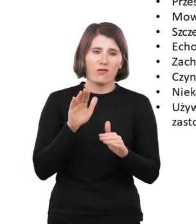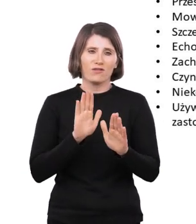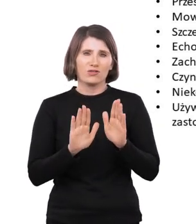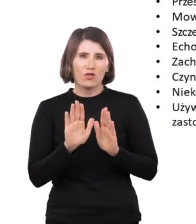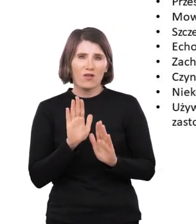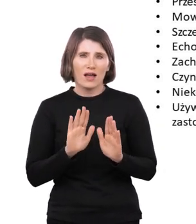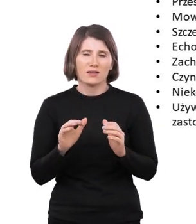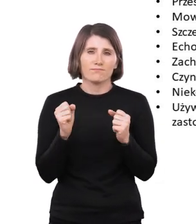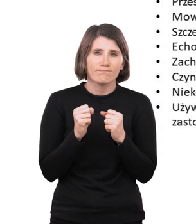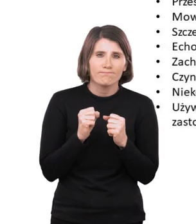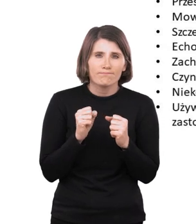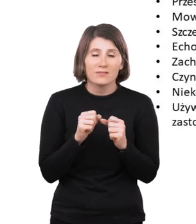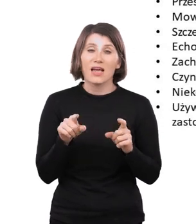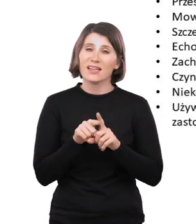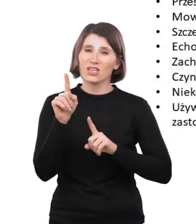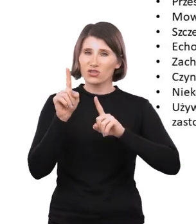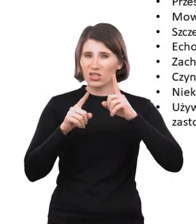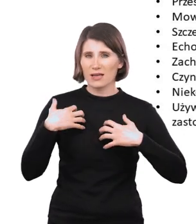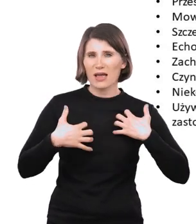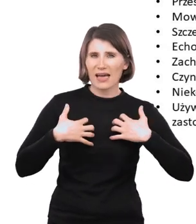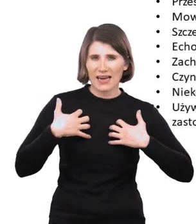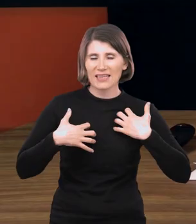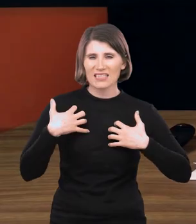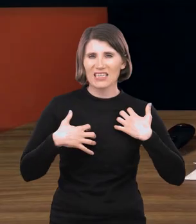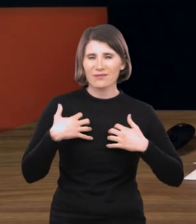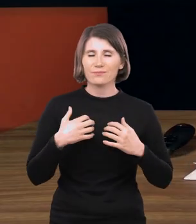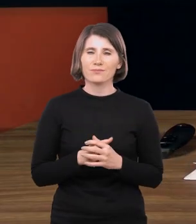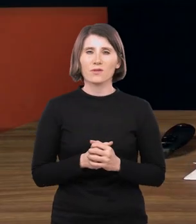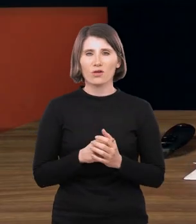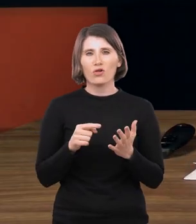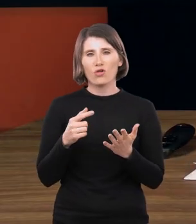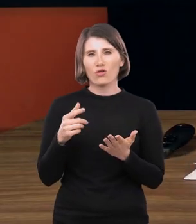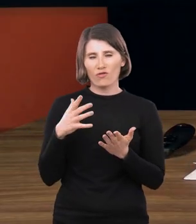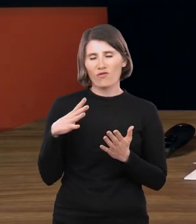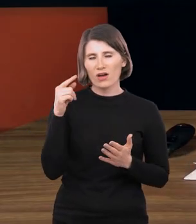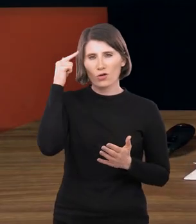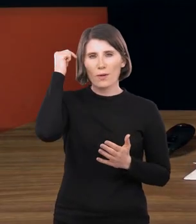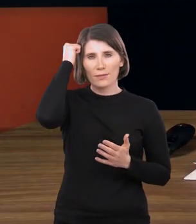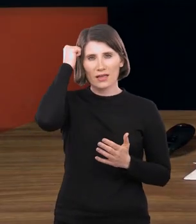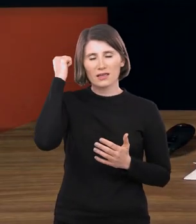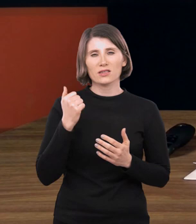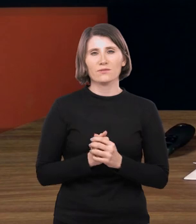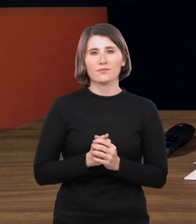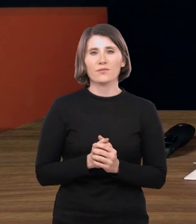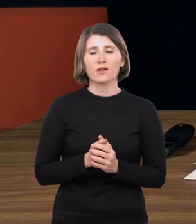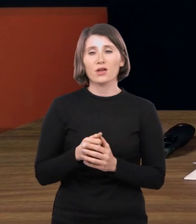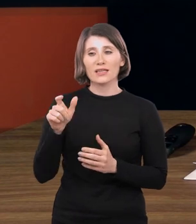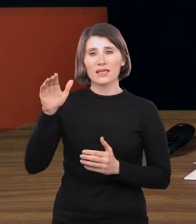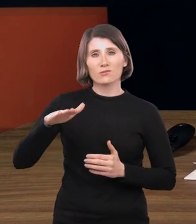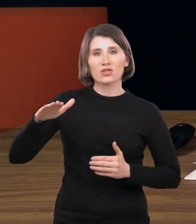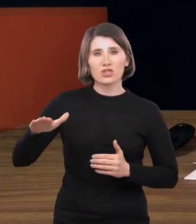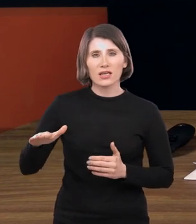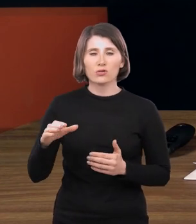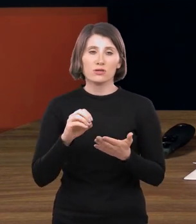czasami ataki agresji. To o tym też warto pamiętać. Kiedy dziecko autystyczne przyzwyczajone jest do